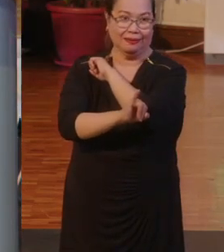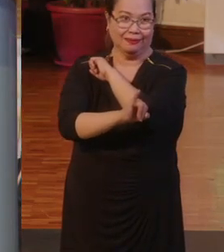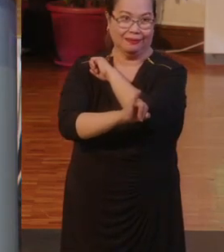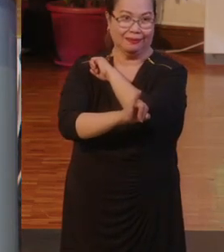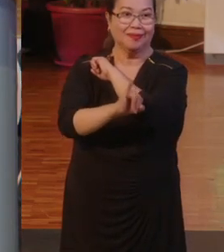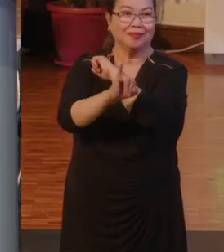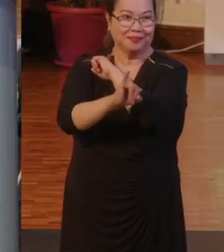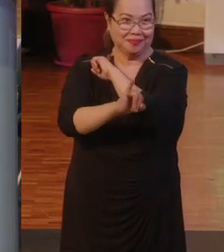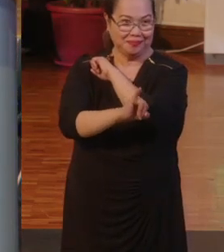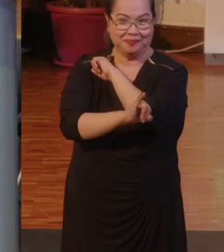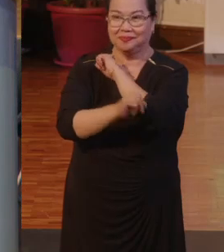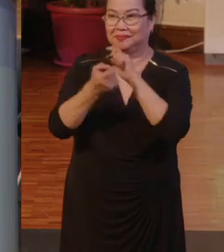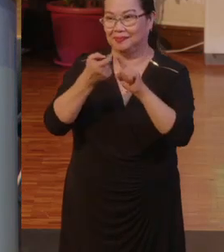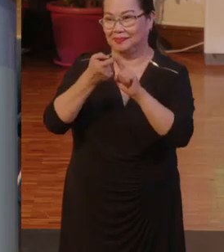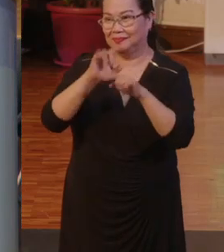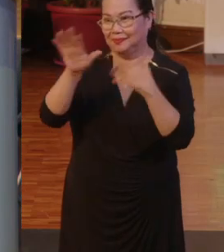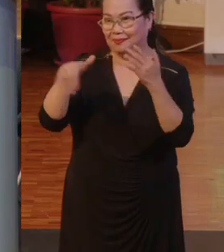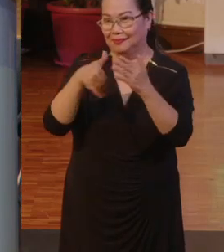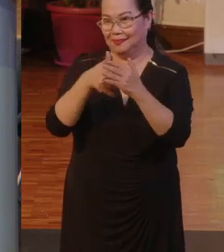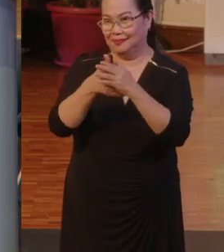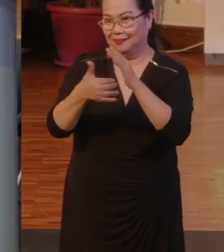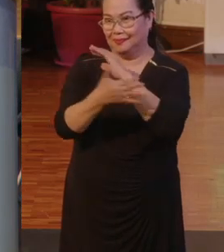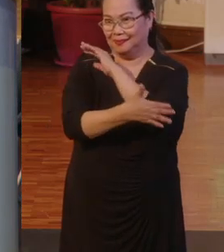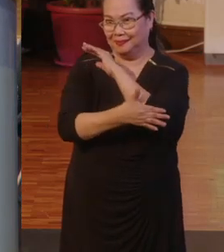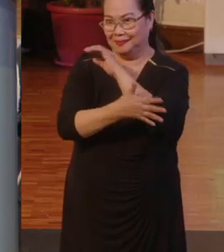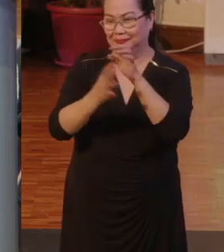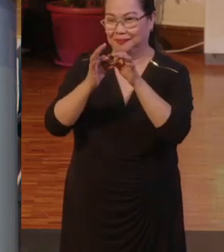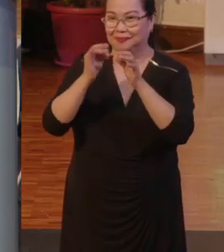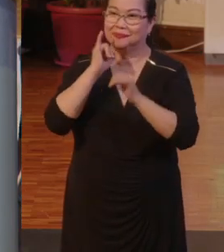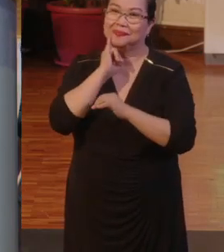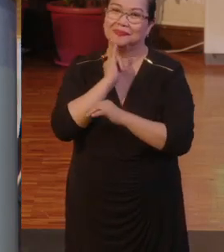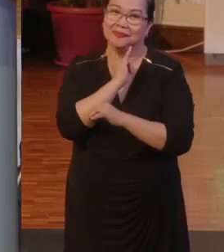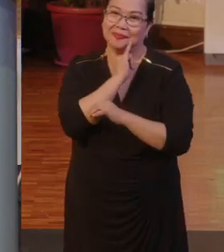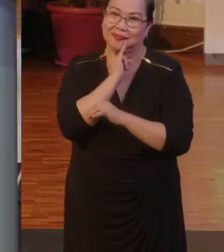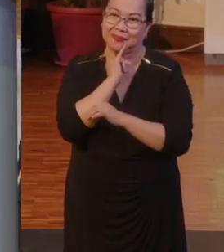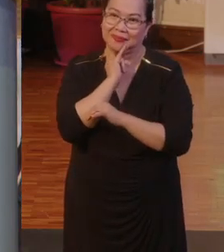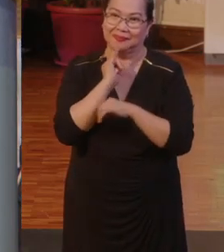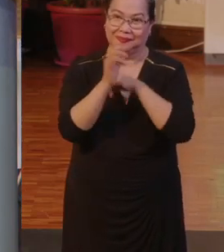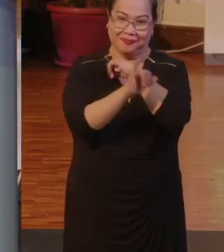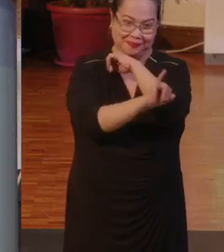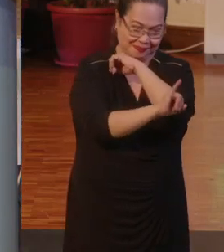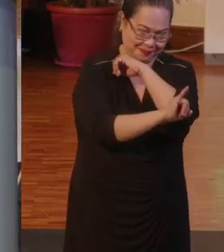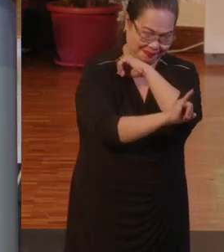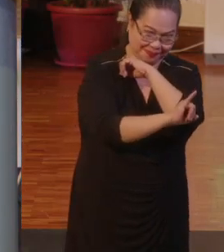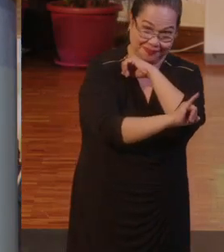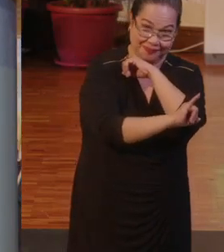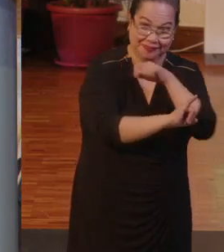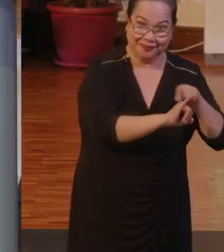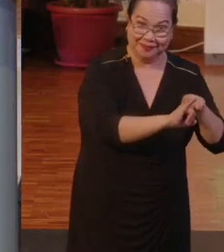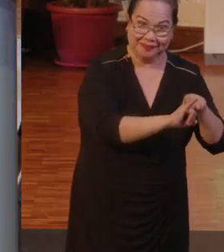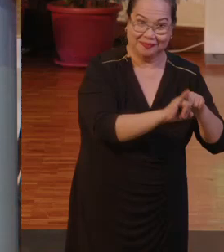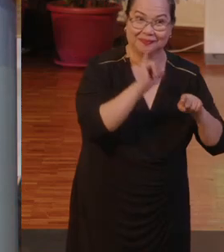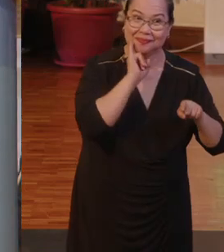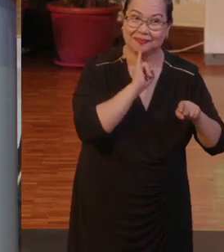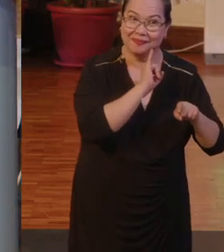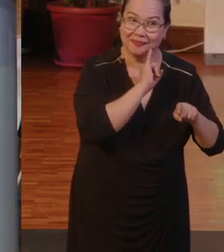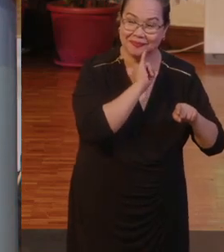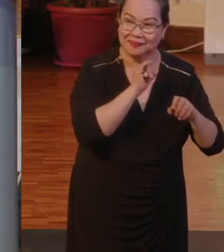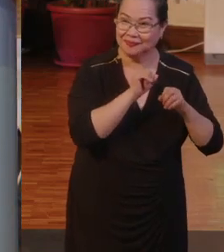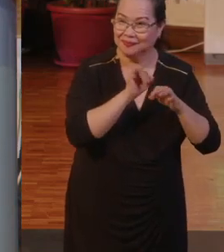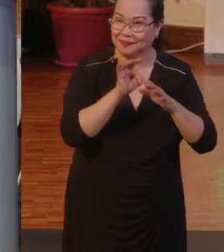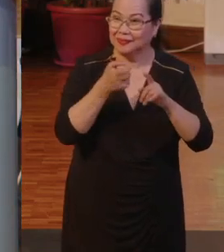Isaac ang pinagmulan ng buong bayang Israel. At magmula sa bayang Israel, nagmula ang